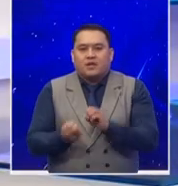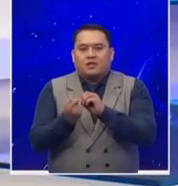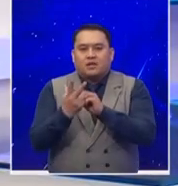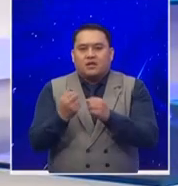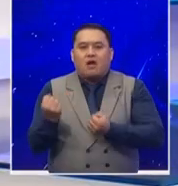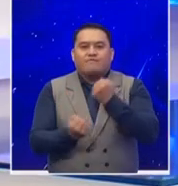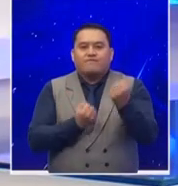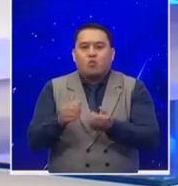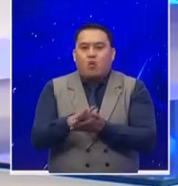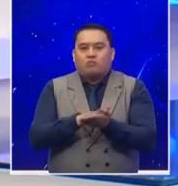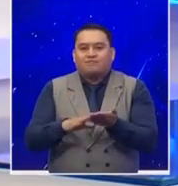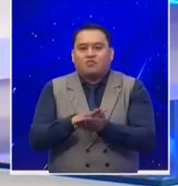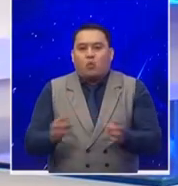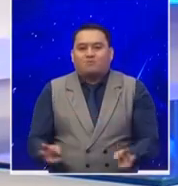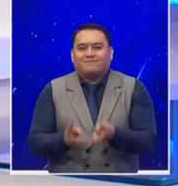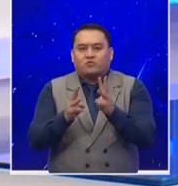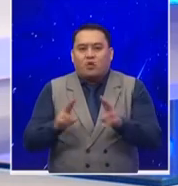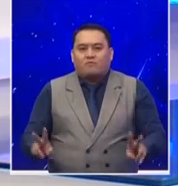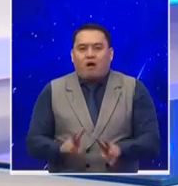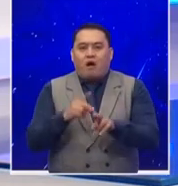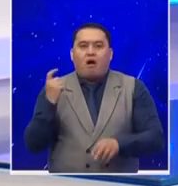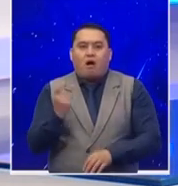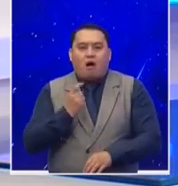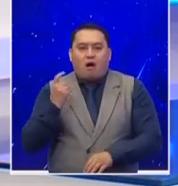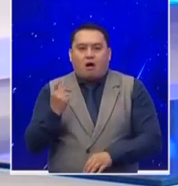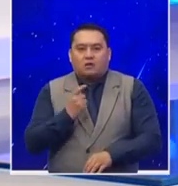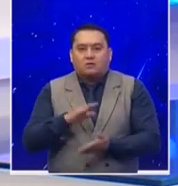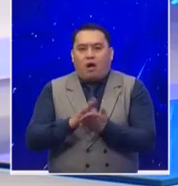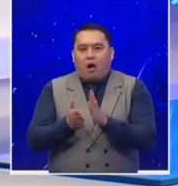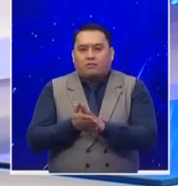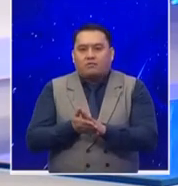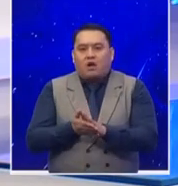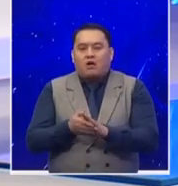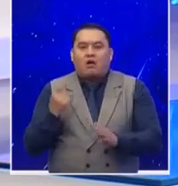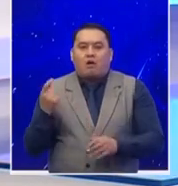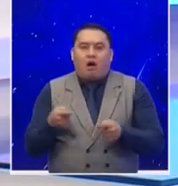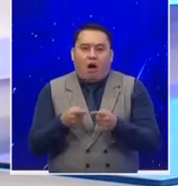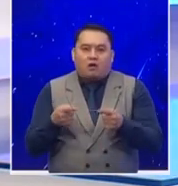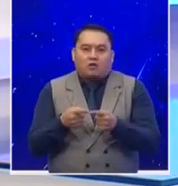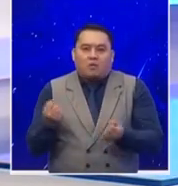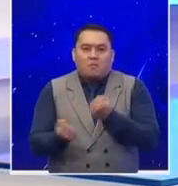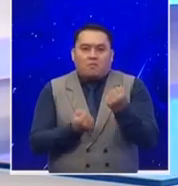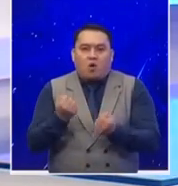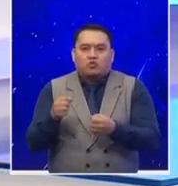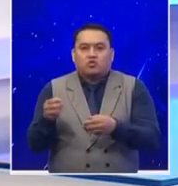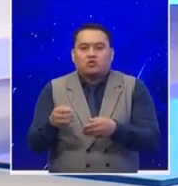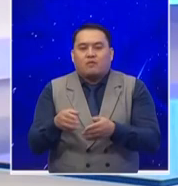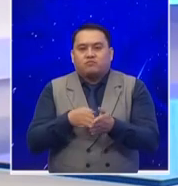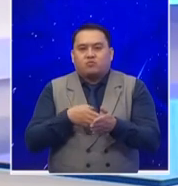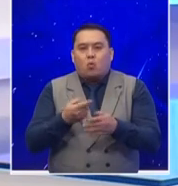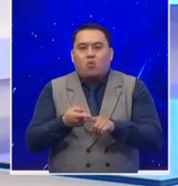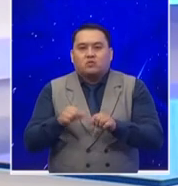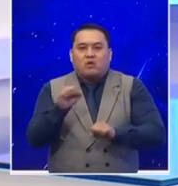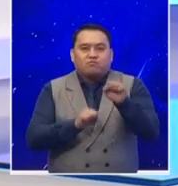Тринадцать авто сгорели в Нур-Султане. Выяснилось, что владельцы автомобилей договорились с арендатором одной из автомоек столицы загнать их